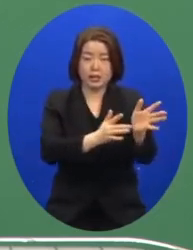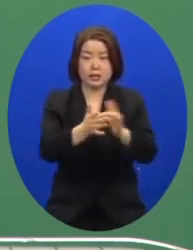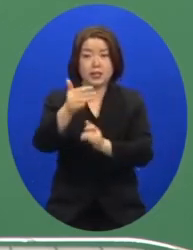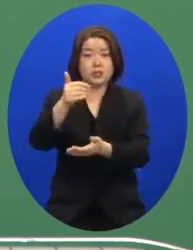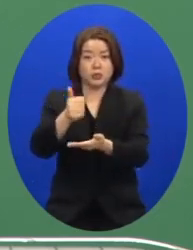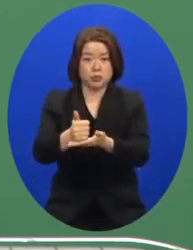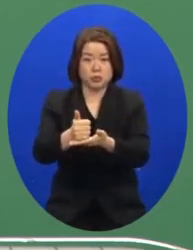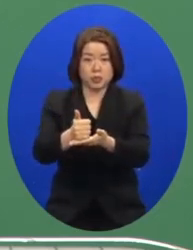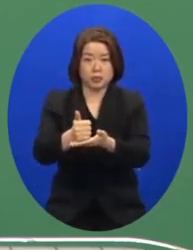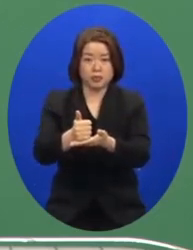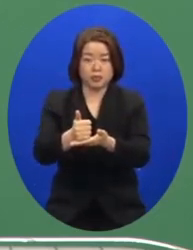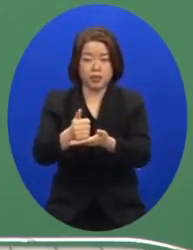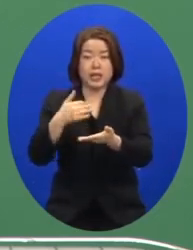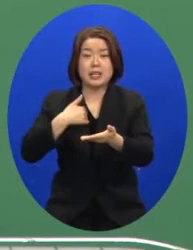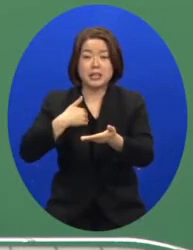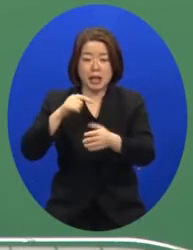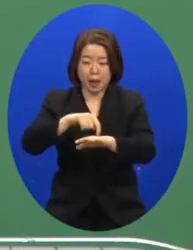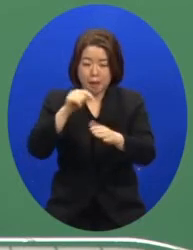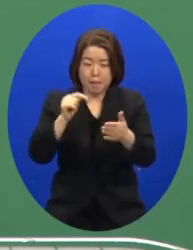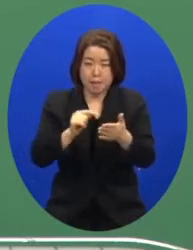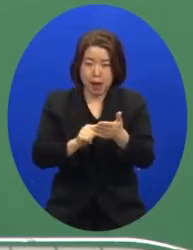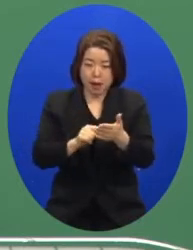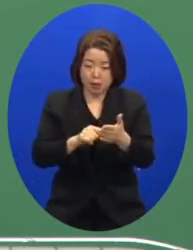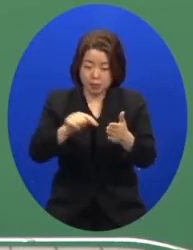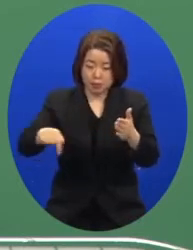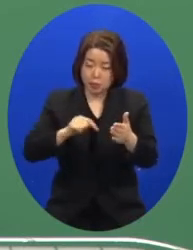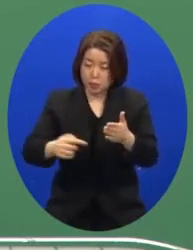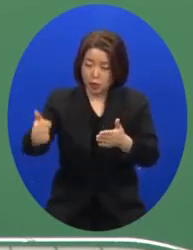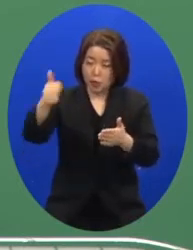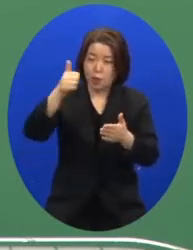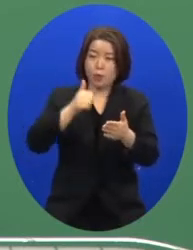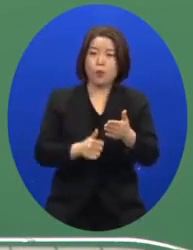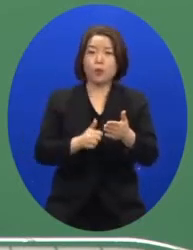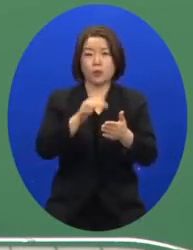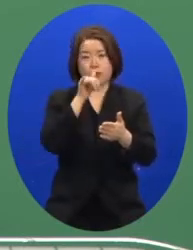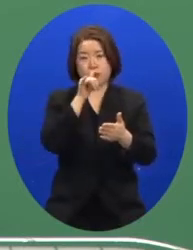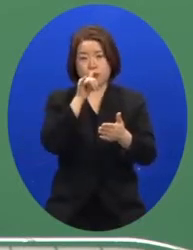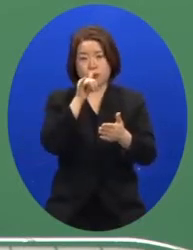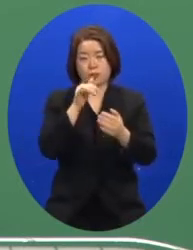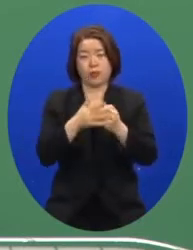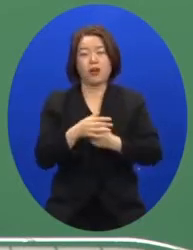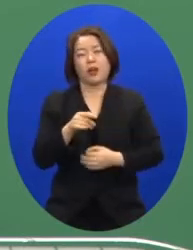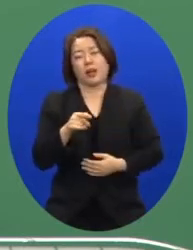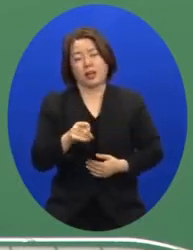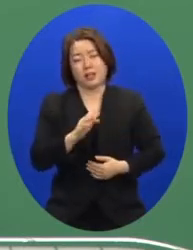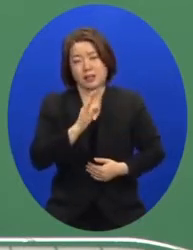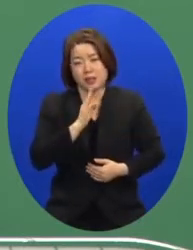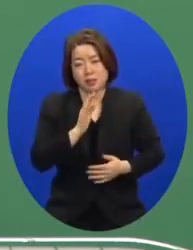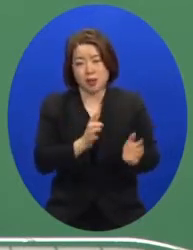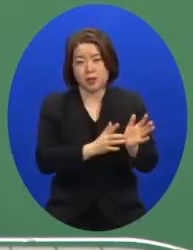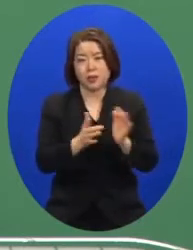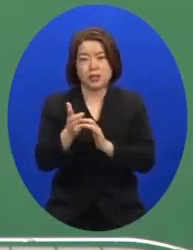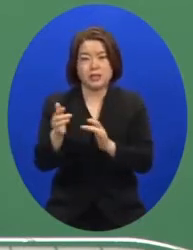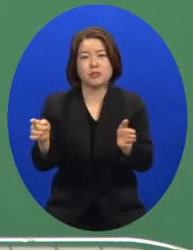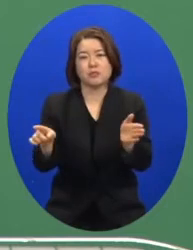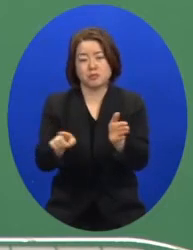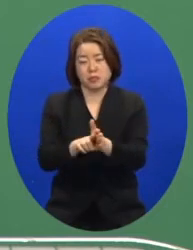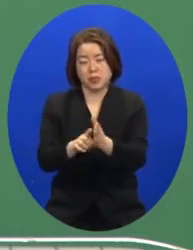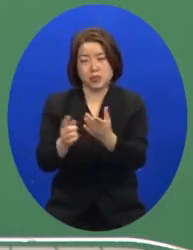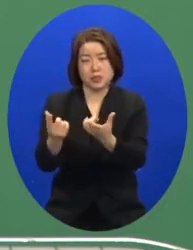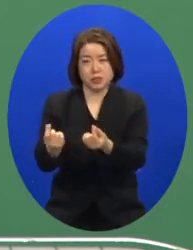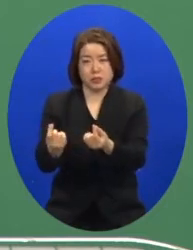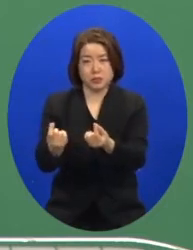그 마음 내 마음의 오셨다는 거에요 이것이 바로 예수님을 믿는 겁니다